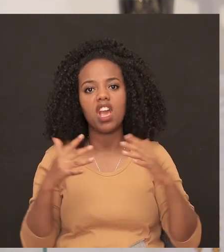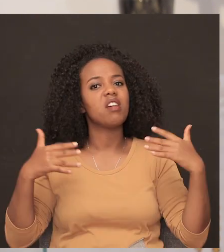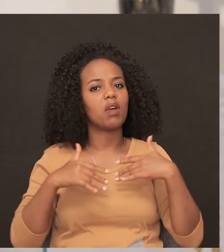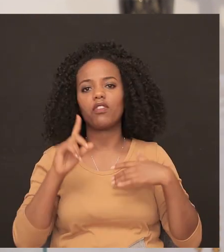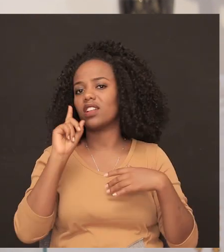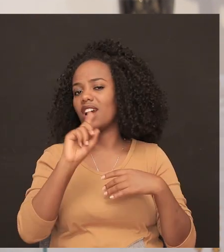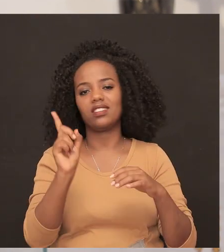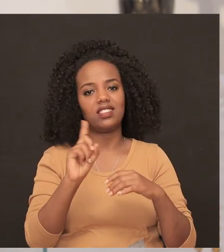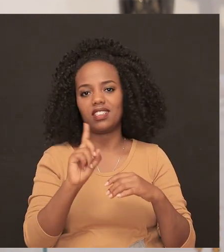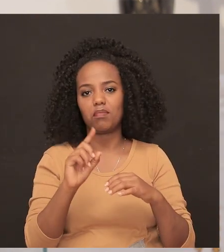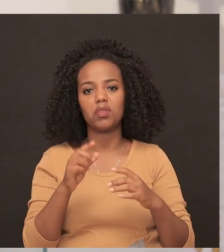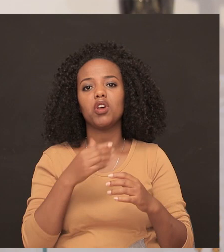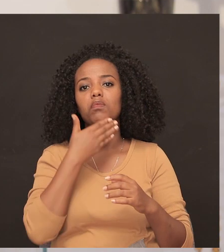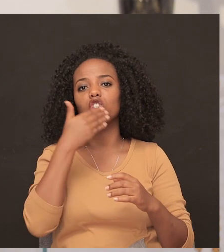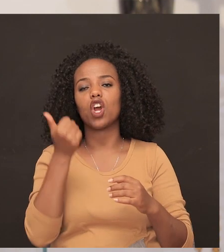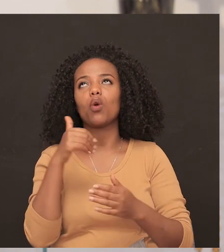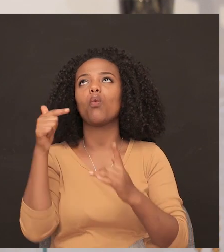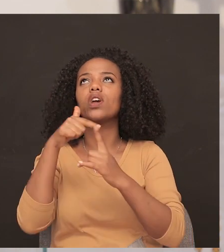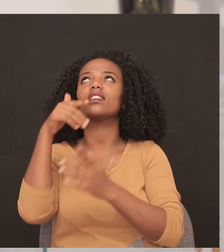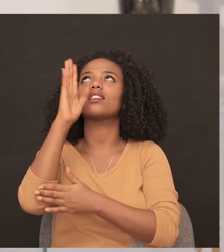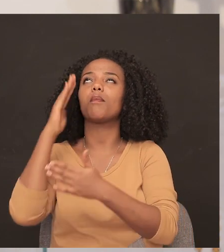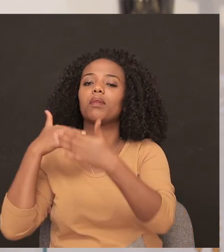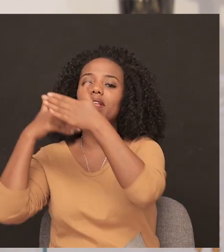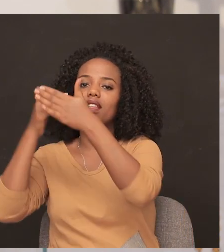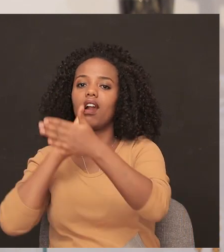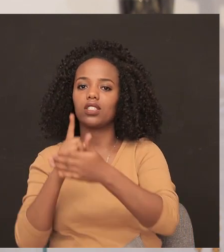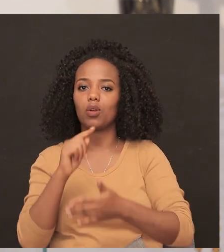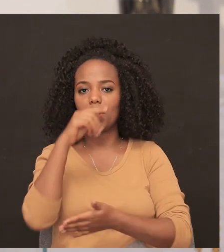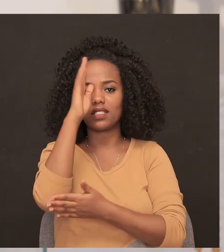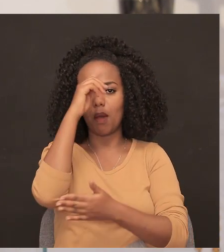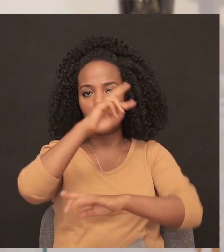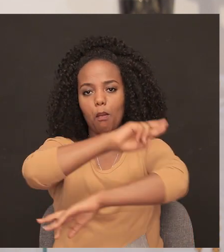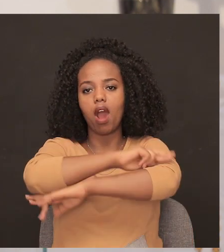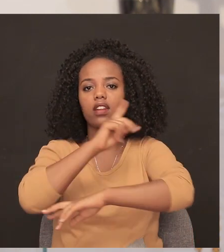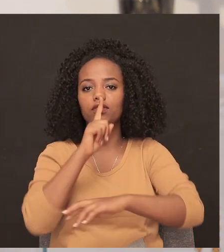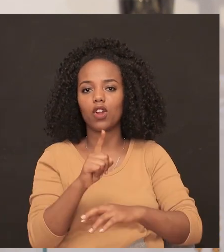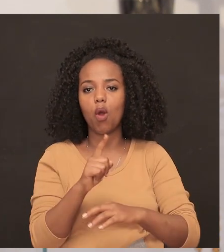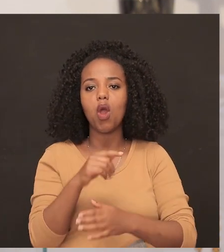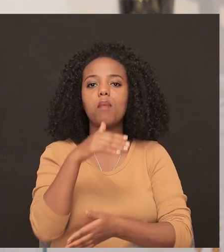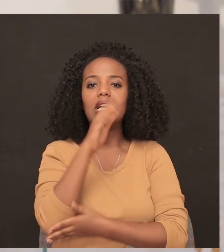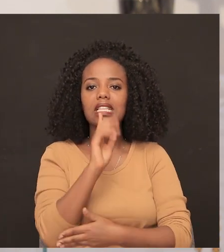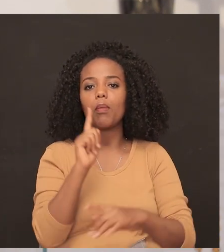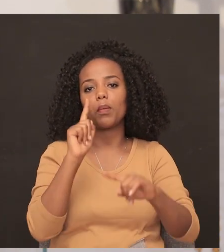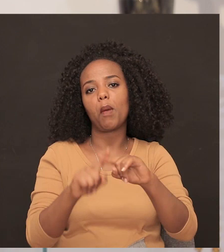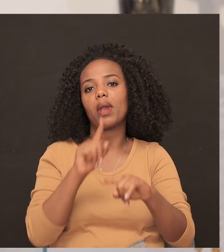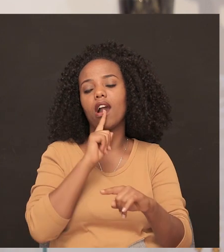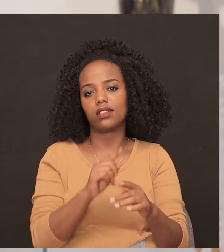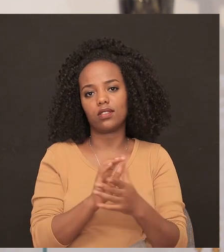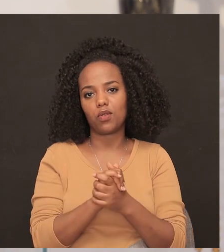አይደለም የሚያዋጣው፣ ወደ እግዚአብሔር መጠጋት ነው። በእግዚአብሔር ማረፍ ነው። በእግዚአብሔር መመካት